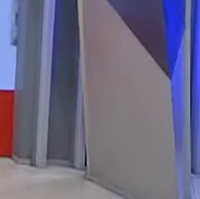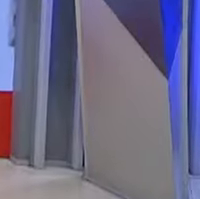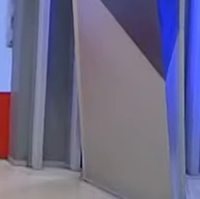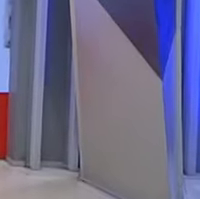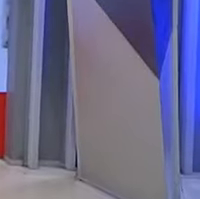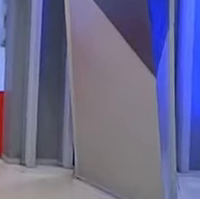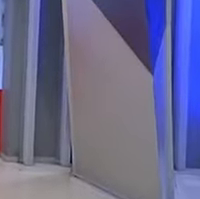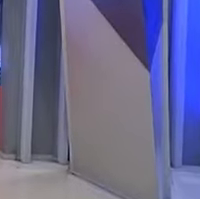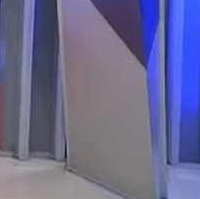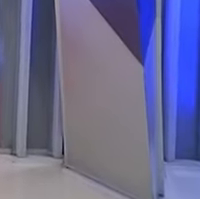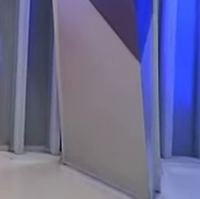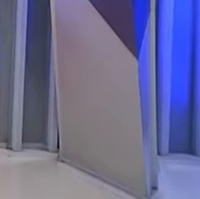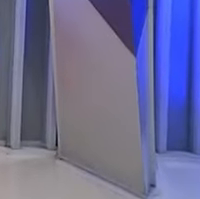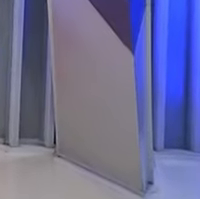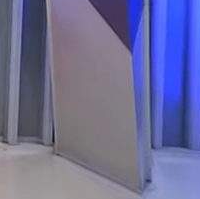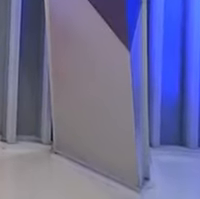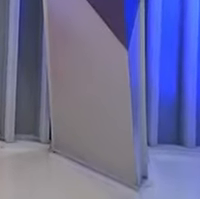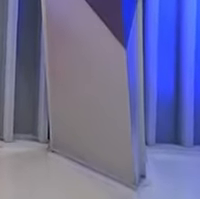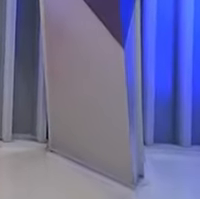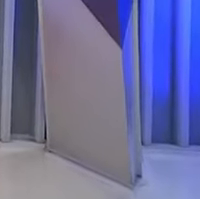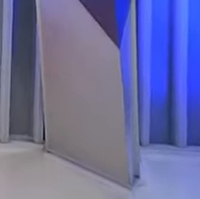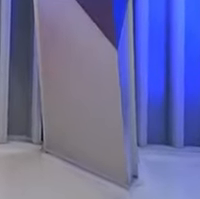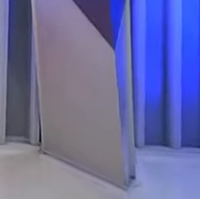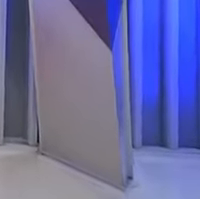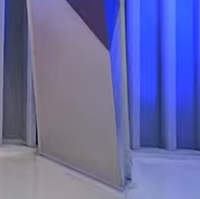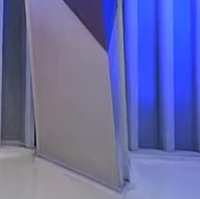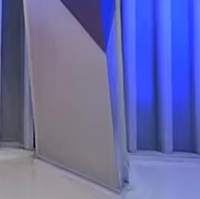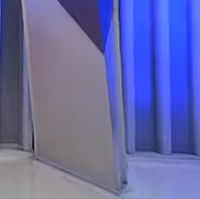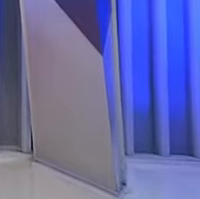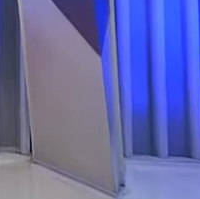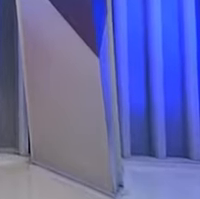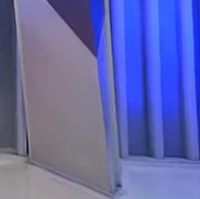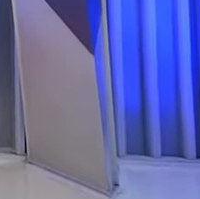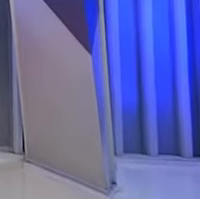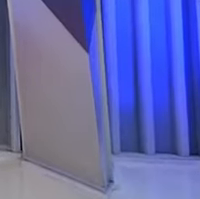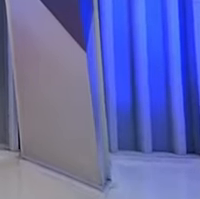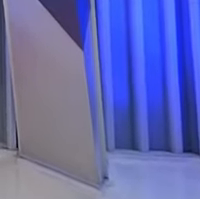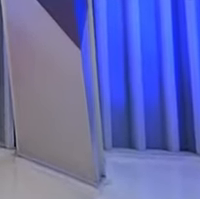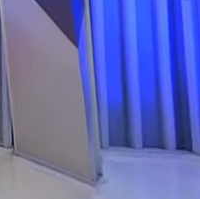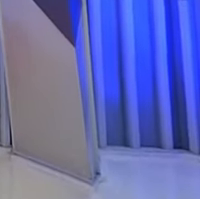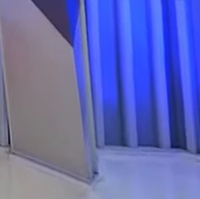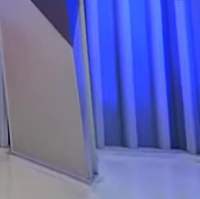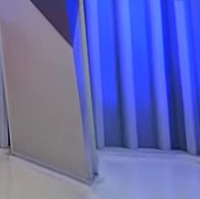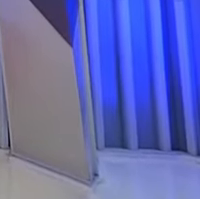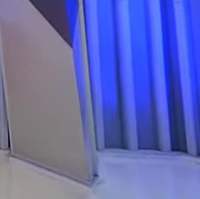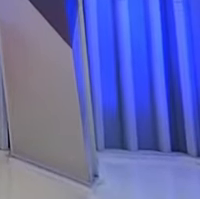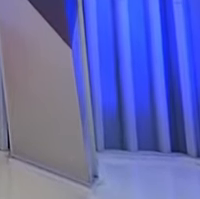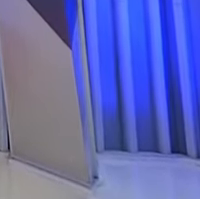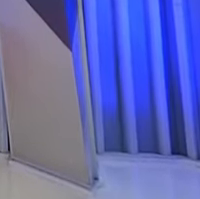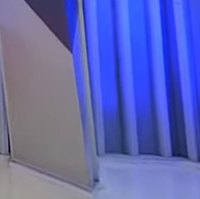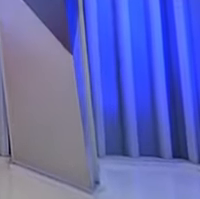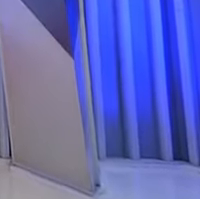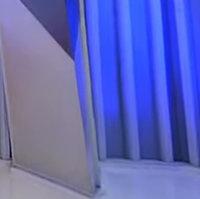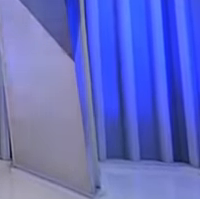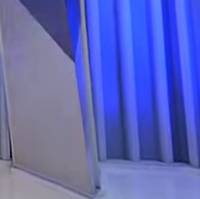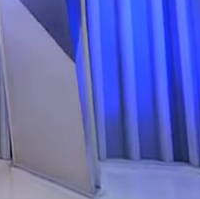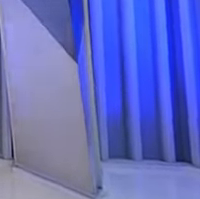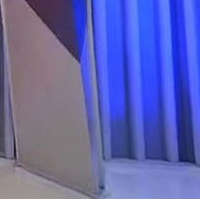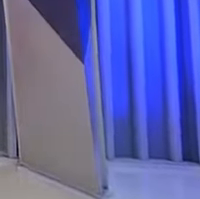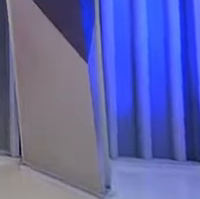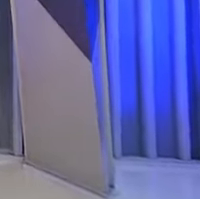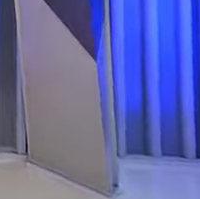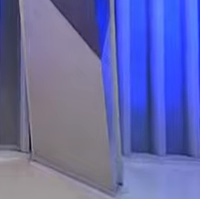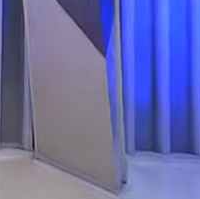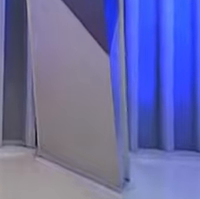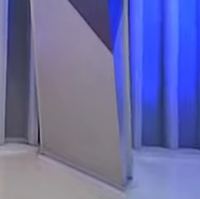At susunod, bilang ng COVID-19 patients sa mga pribadong ospital tumaas. At mga